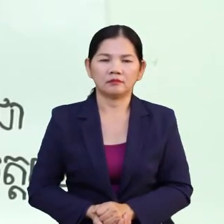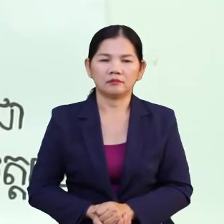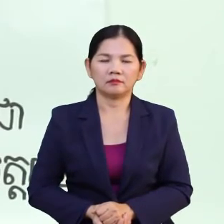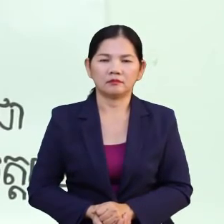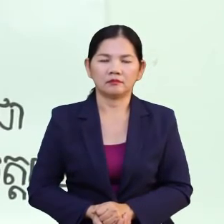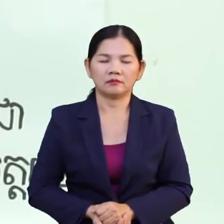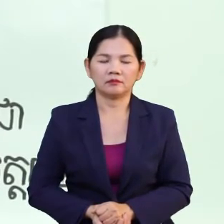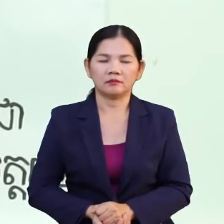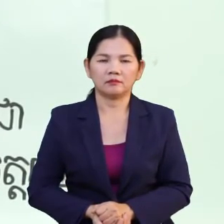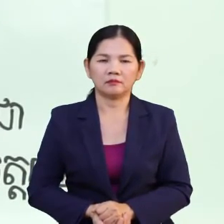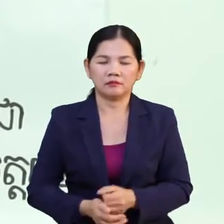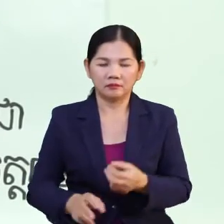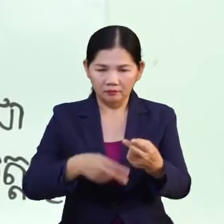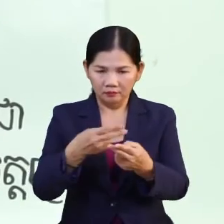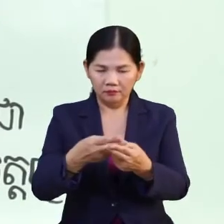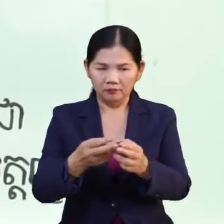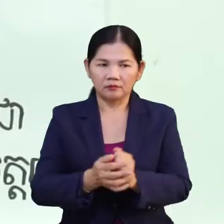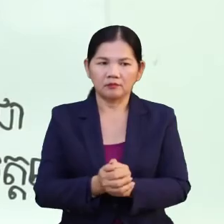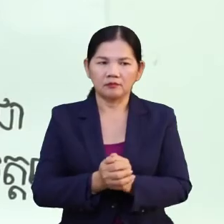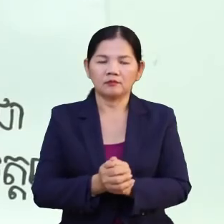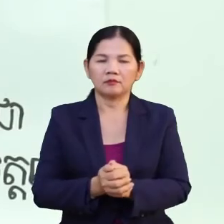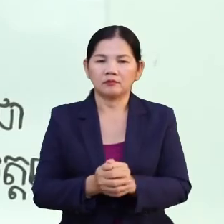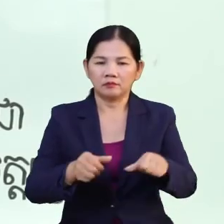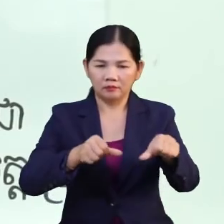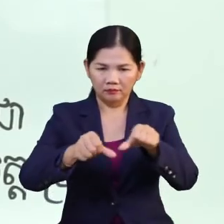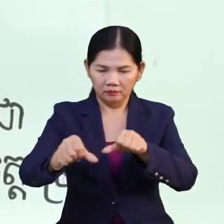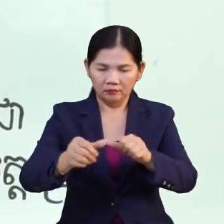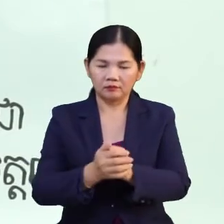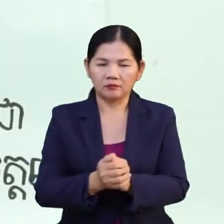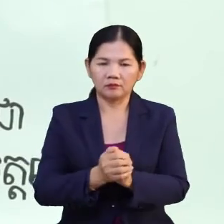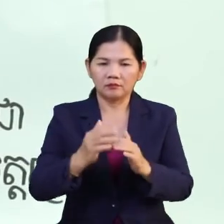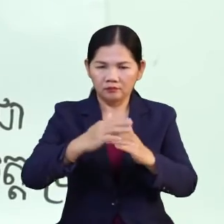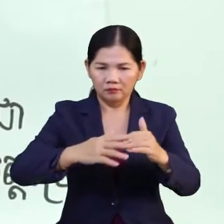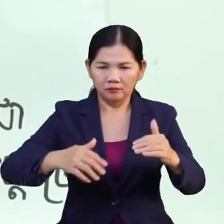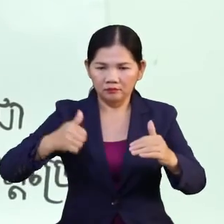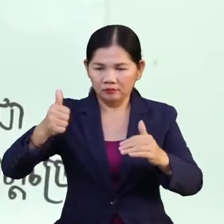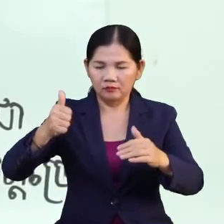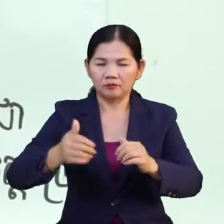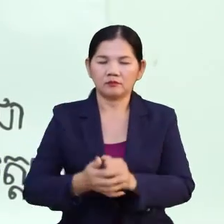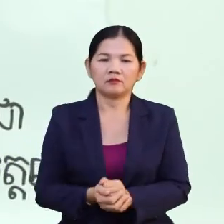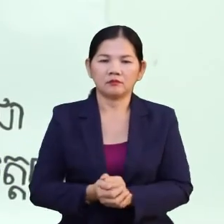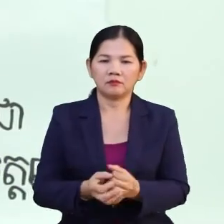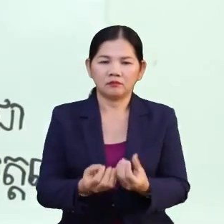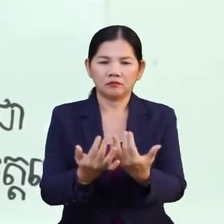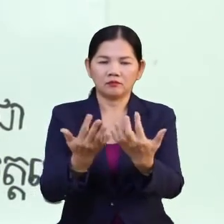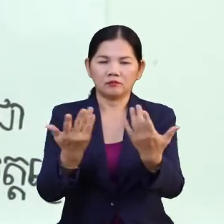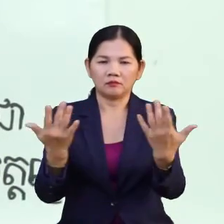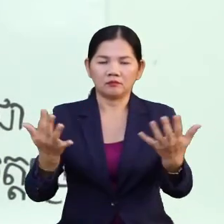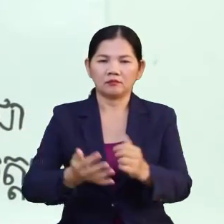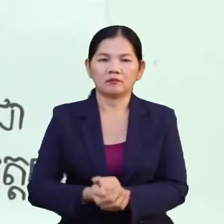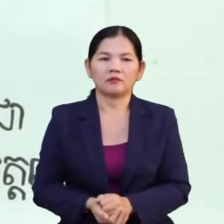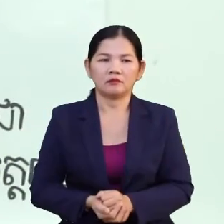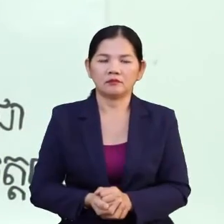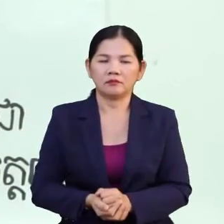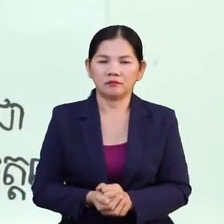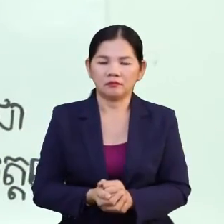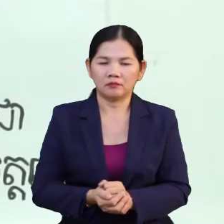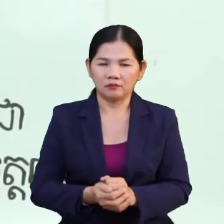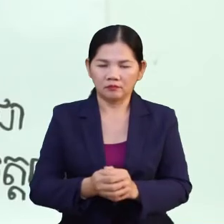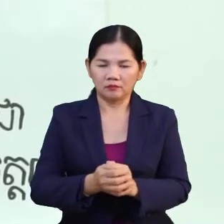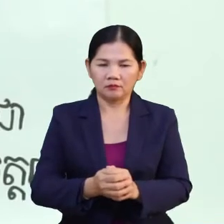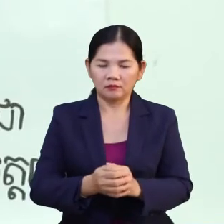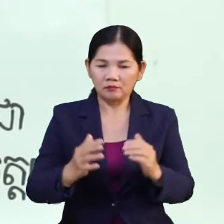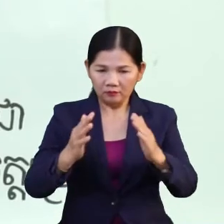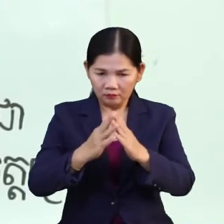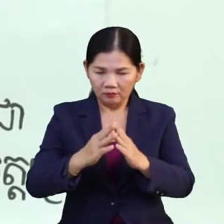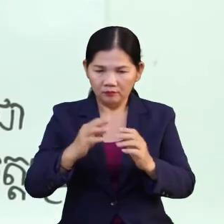ចាចម្លើយចុងក្រោយវិញវែងជាងគេតែចាយព្រោះអីគំរូល្អមានច្រើនចាអញ្ចឹងកូនបន្ថែមទៅលើកិច្ច